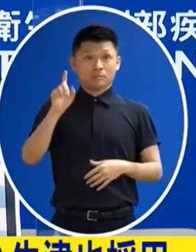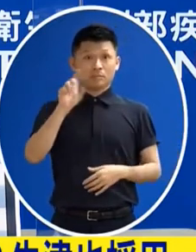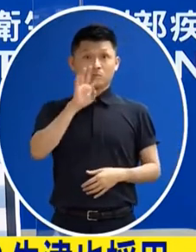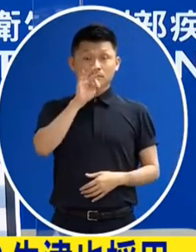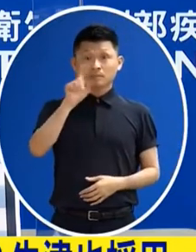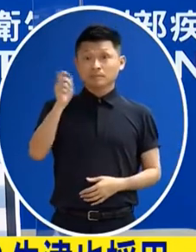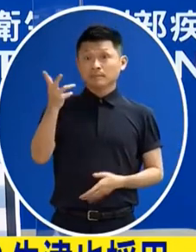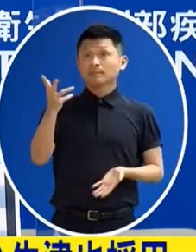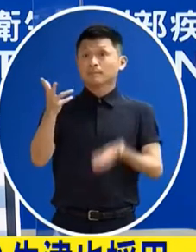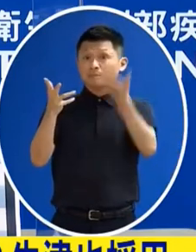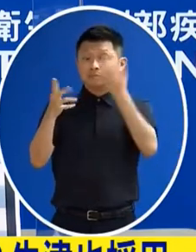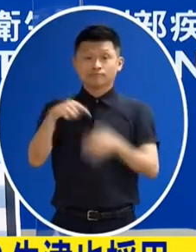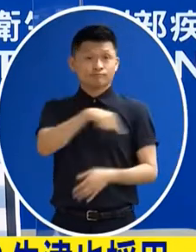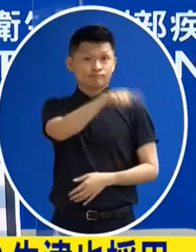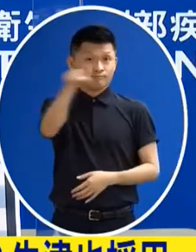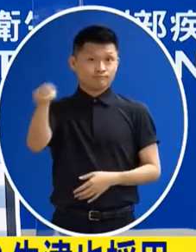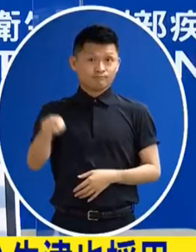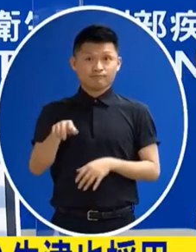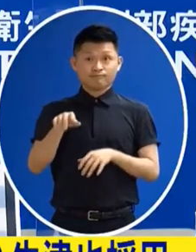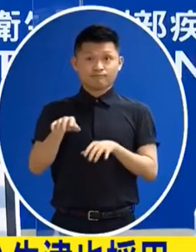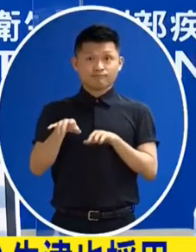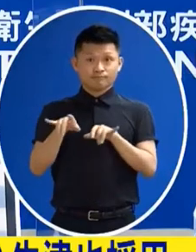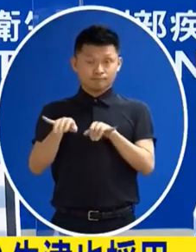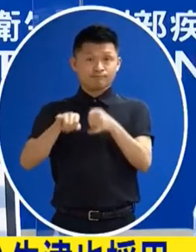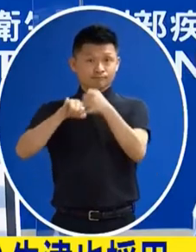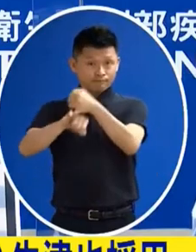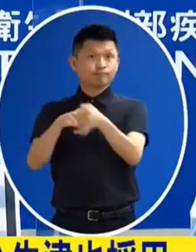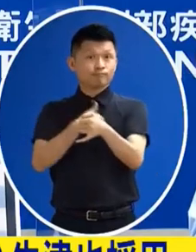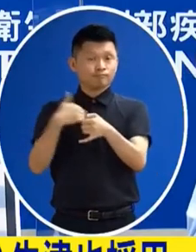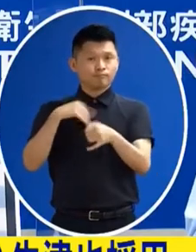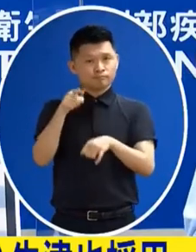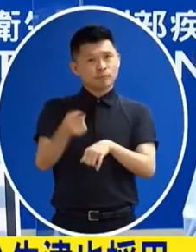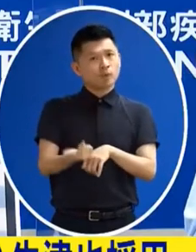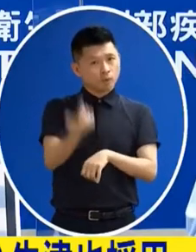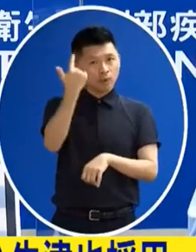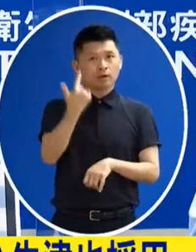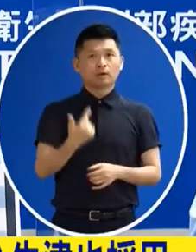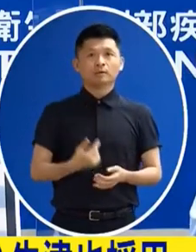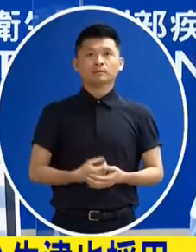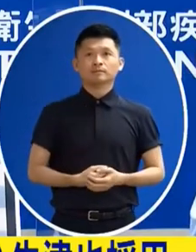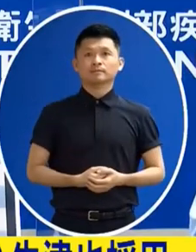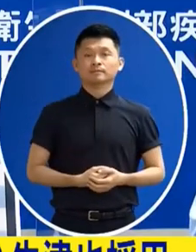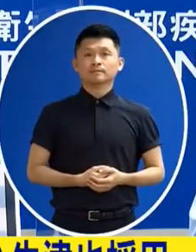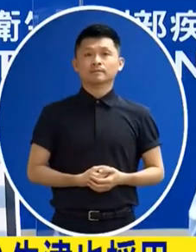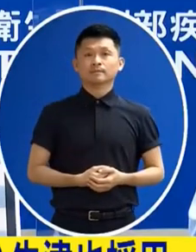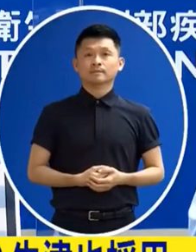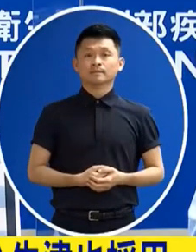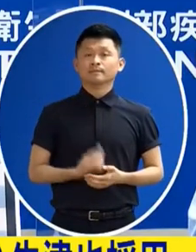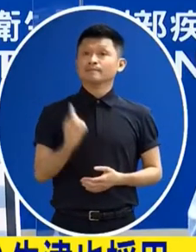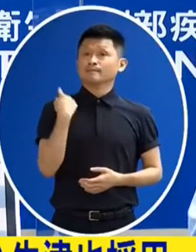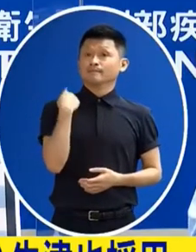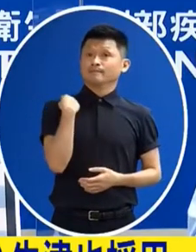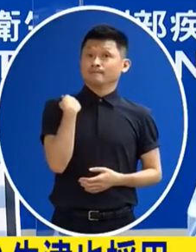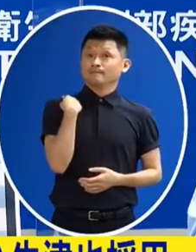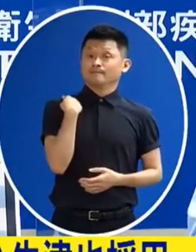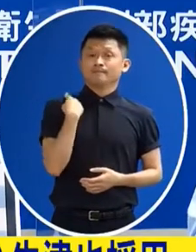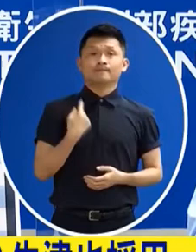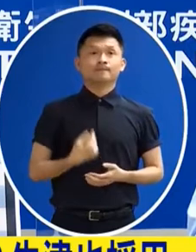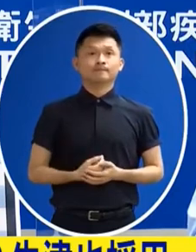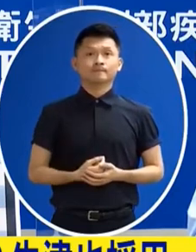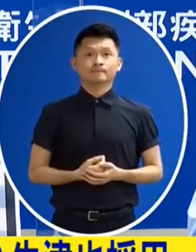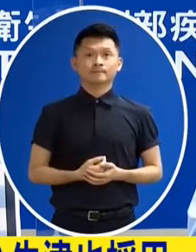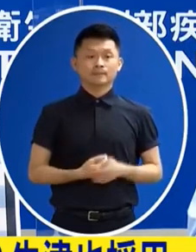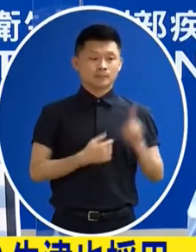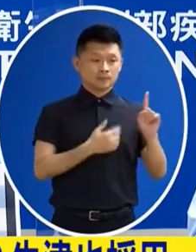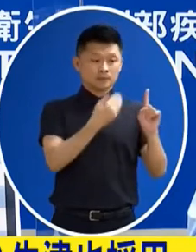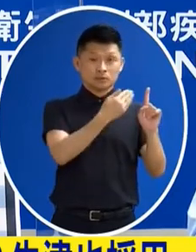意愿的登记，那这可能是最快速的一个方式。那我们在昨天就把这个